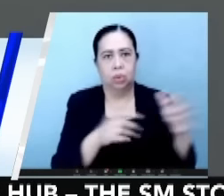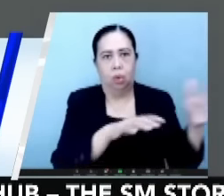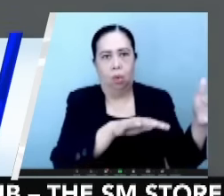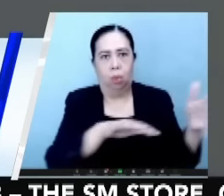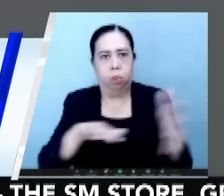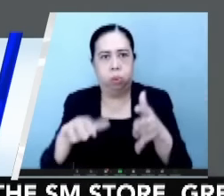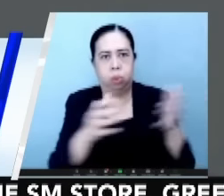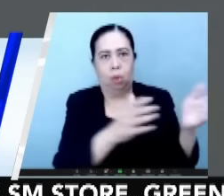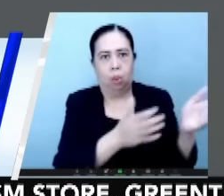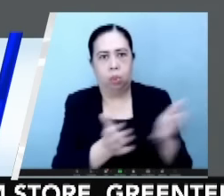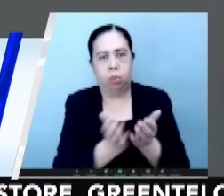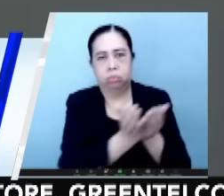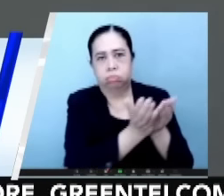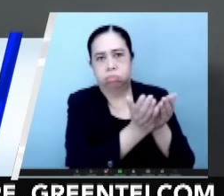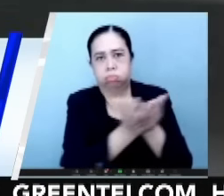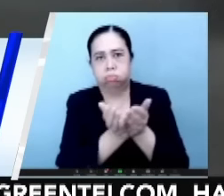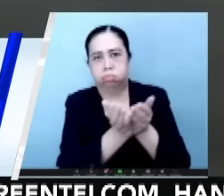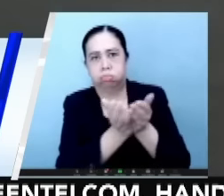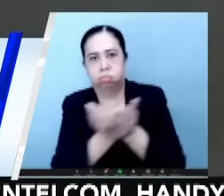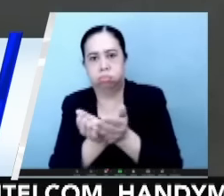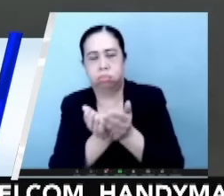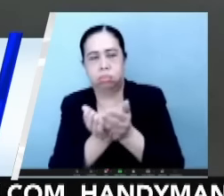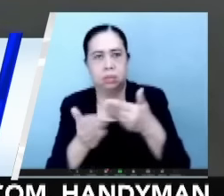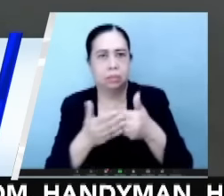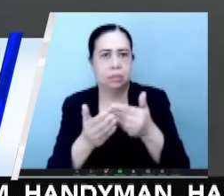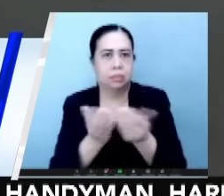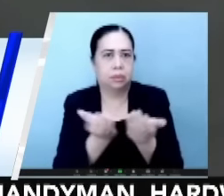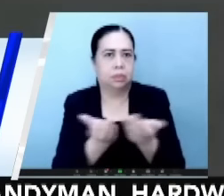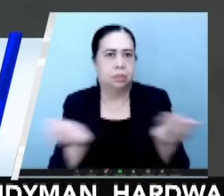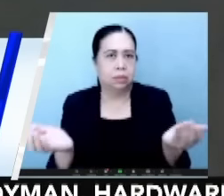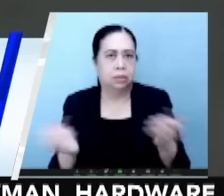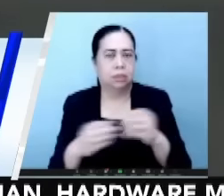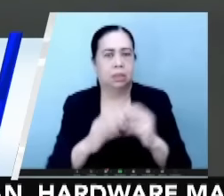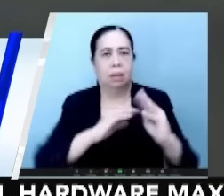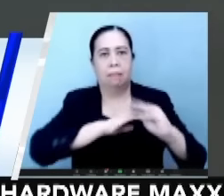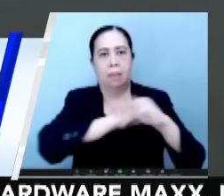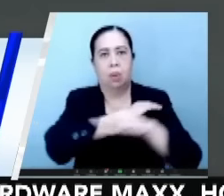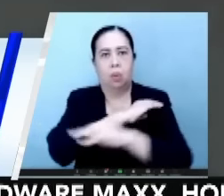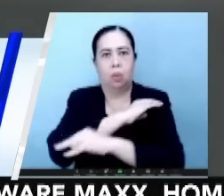alon ang isang barko sa Pantalan ng Mauban, Quezon sa kasagsagan ng bagyong Aghon.